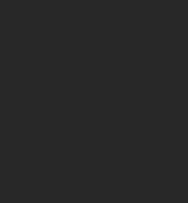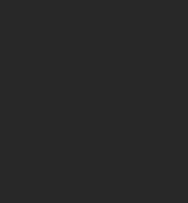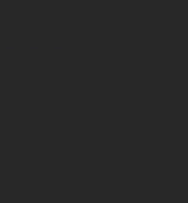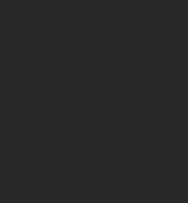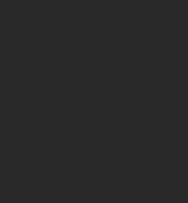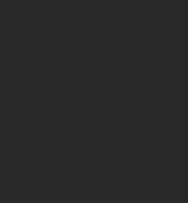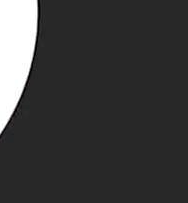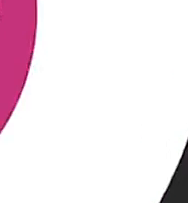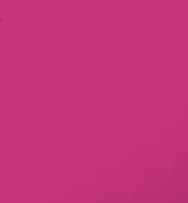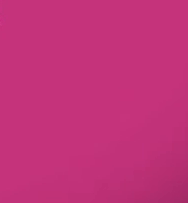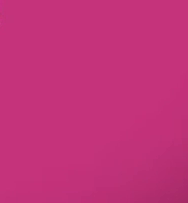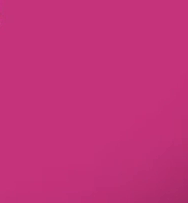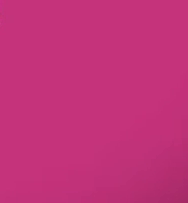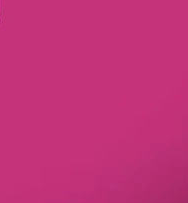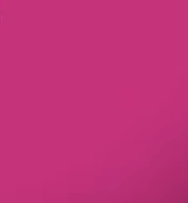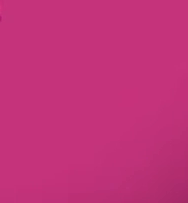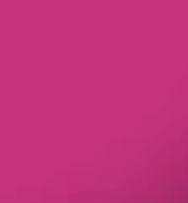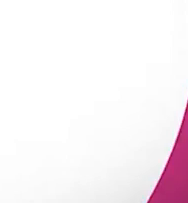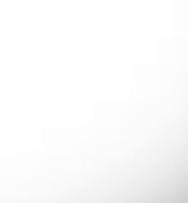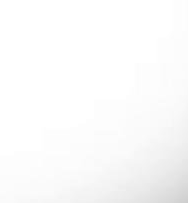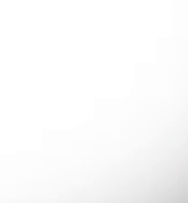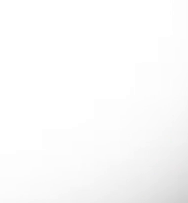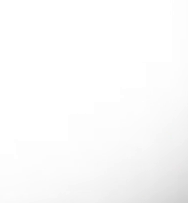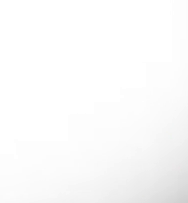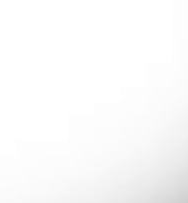Re, viss ēters ir te!